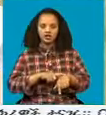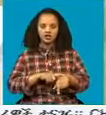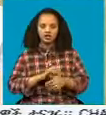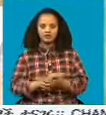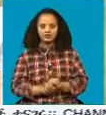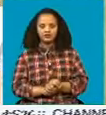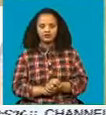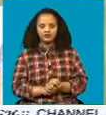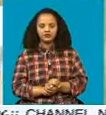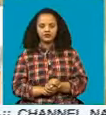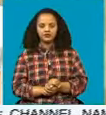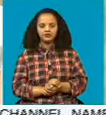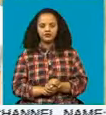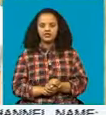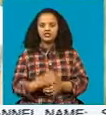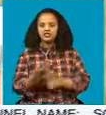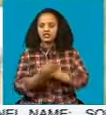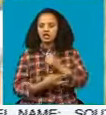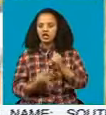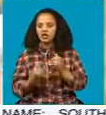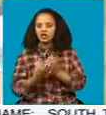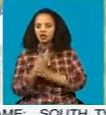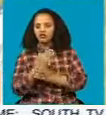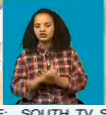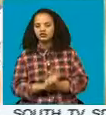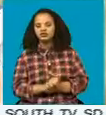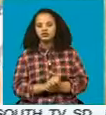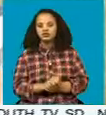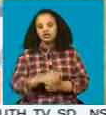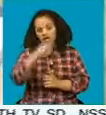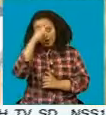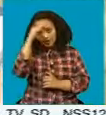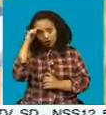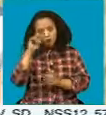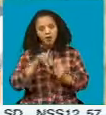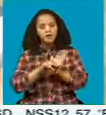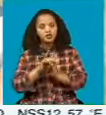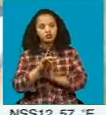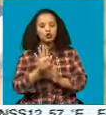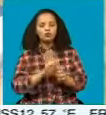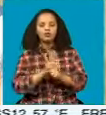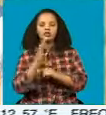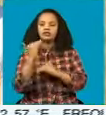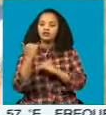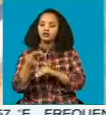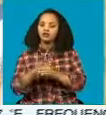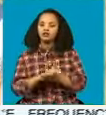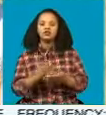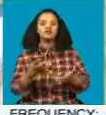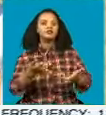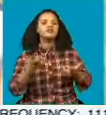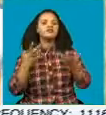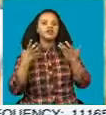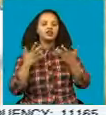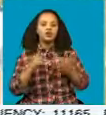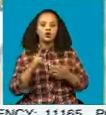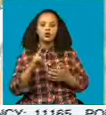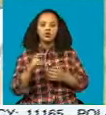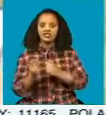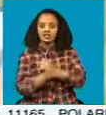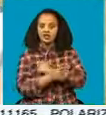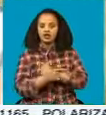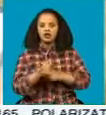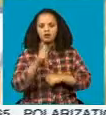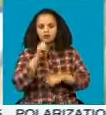ለመደበኛውም ስንዴ ልማት በጋው የሚመስኖ በበቂ መጠን በሚፈለገው ዝርያ